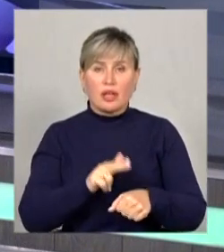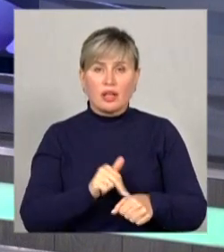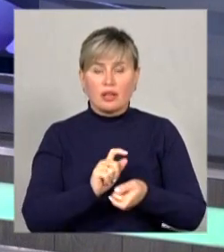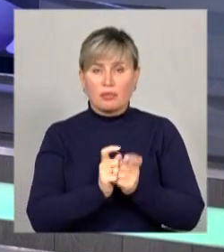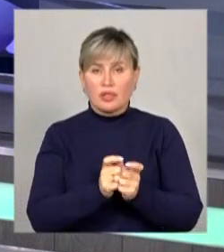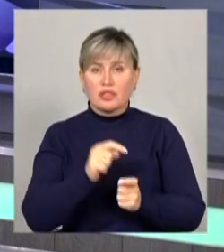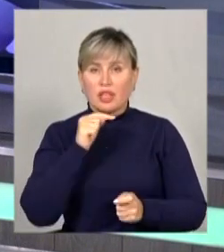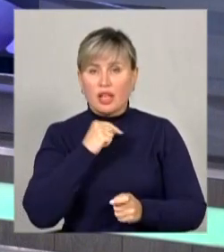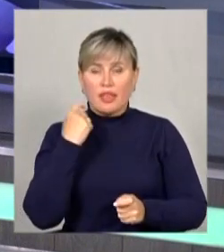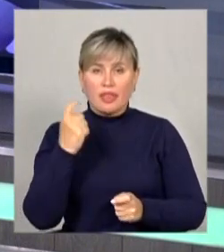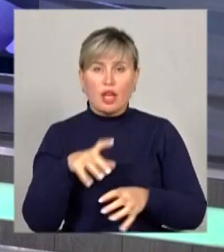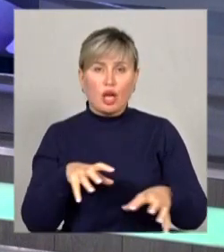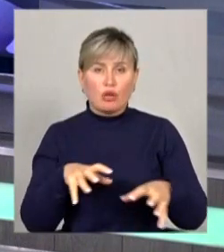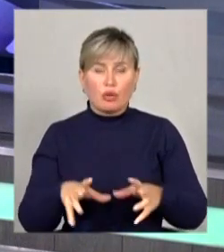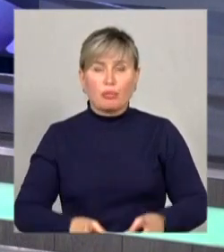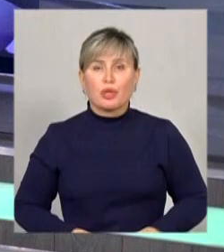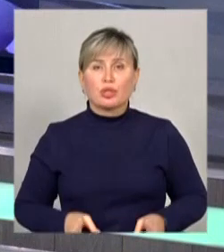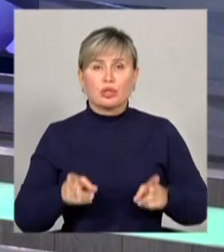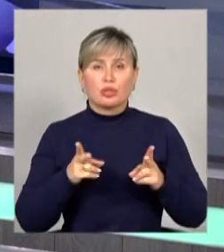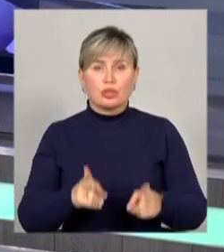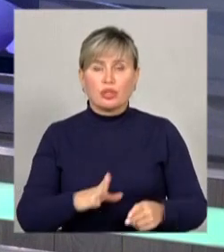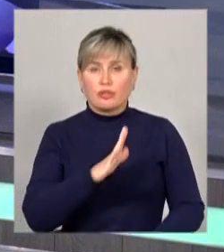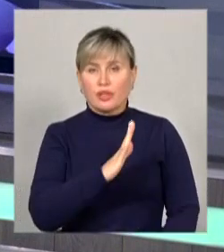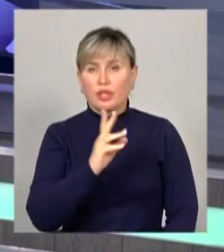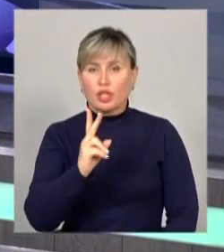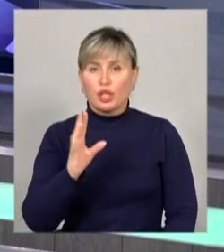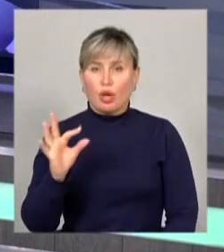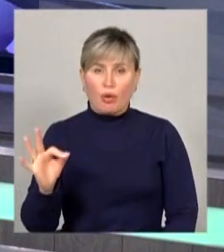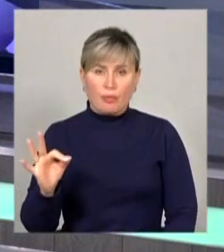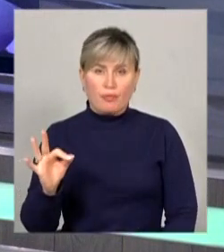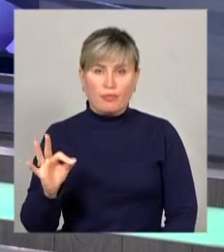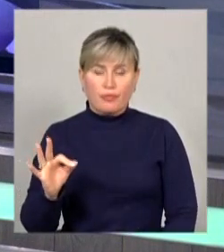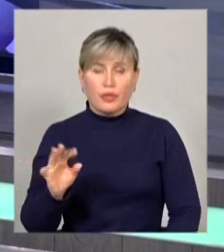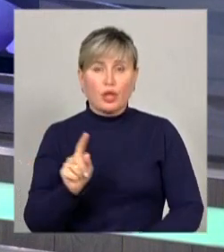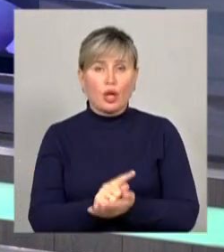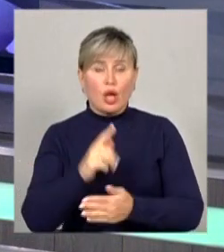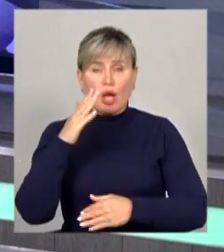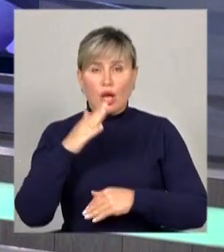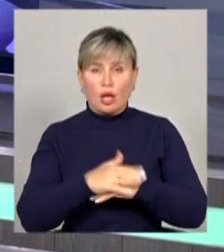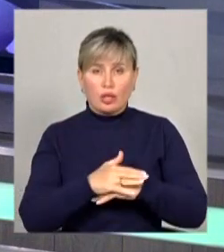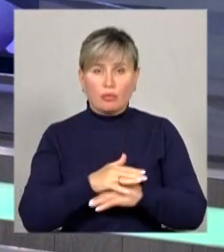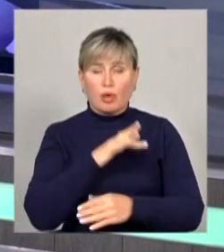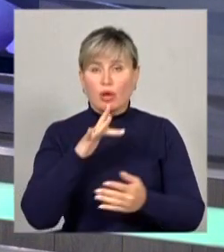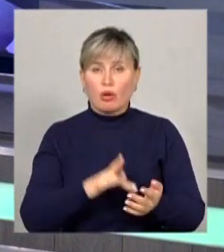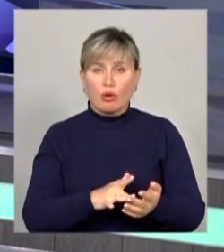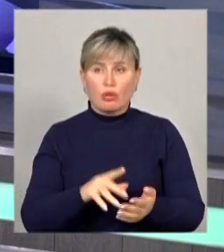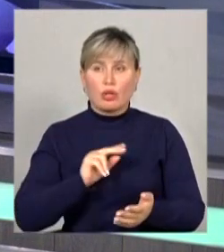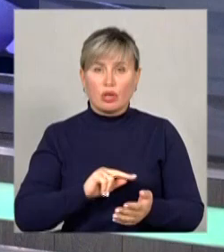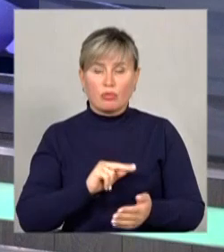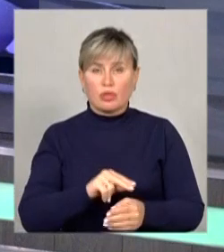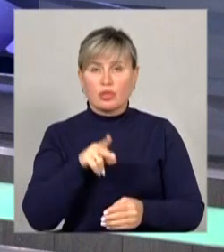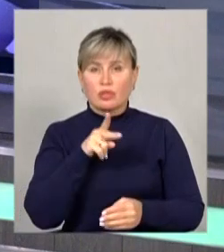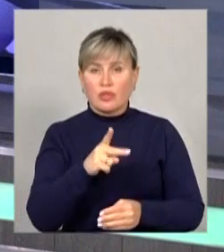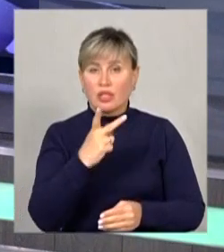с экономической и коррупционной преступностью Восточно-Казахстанской области. Должность акима города Дмитрий Горьковой занимал с